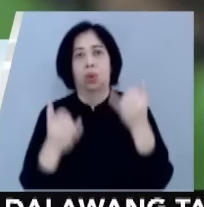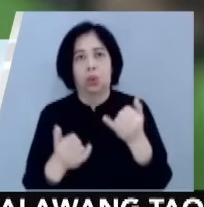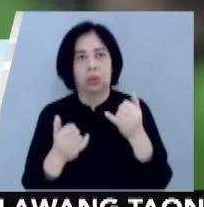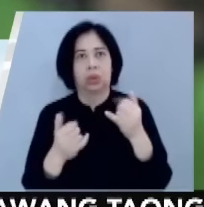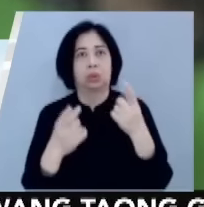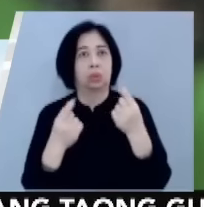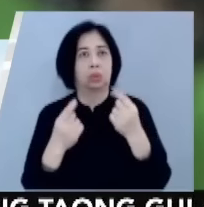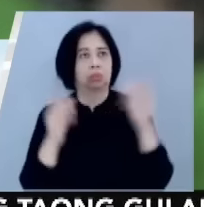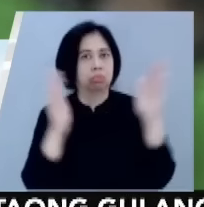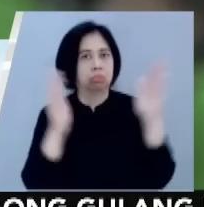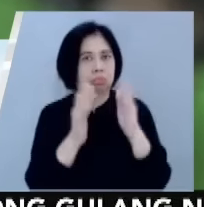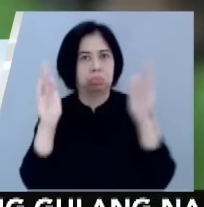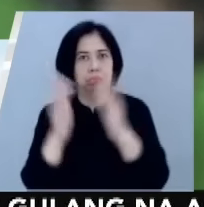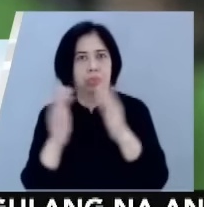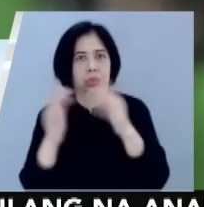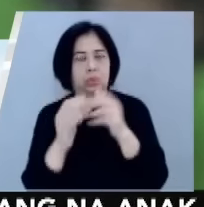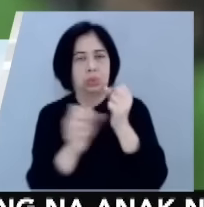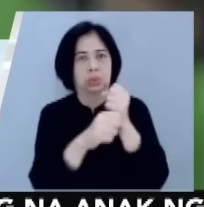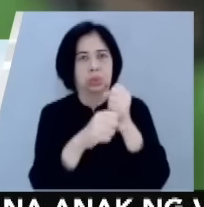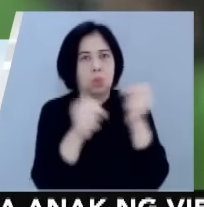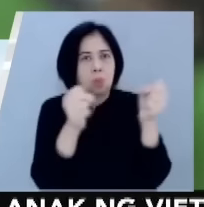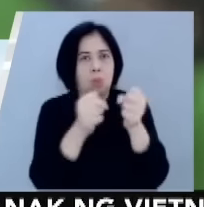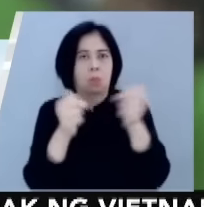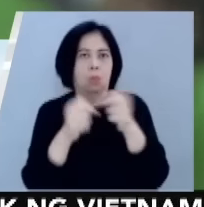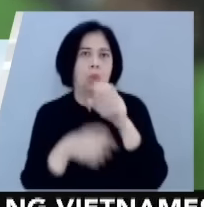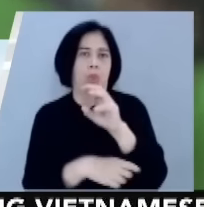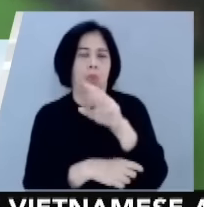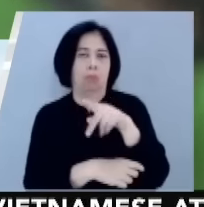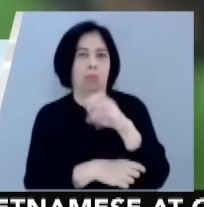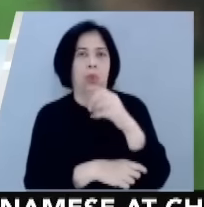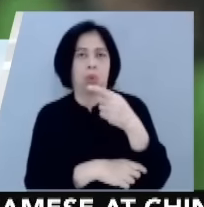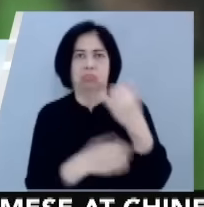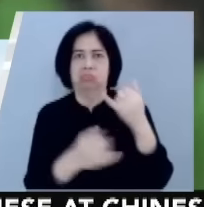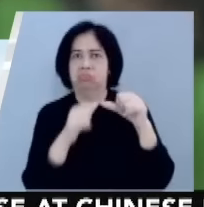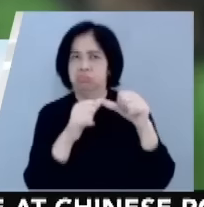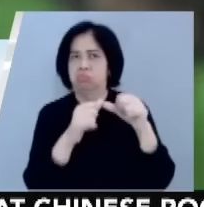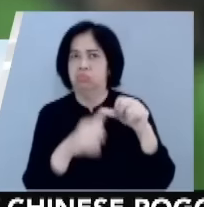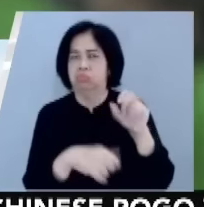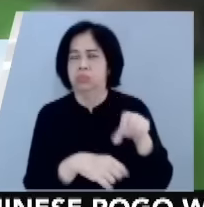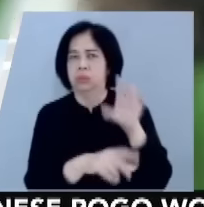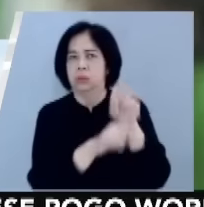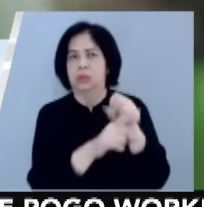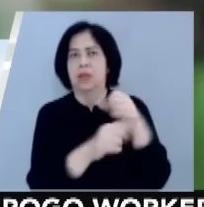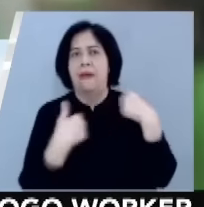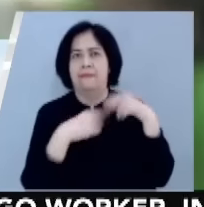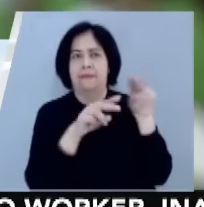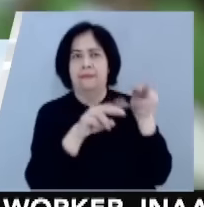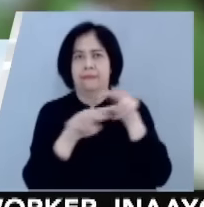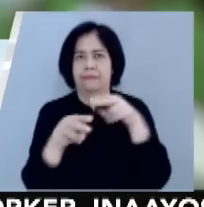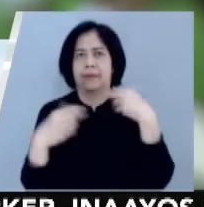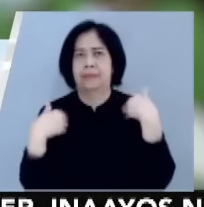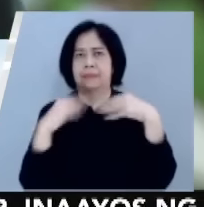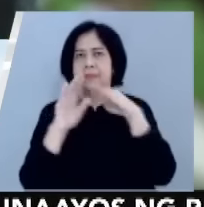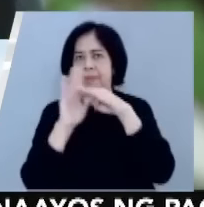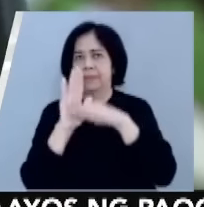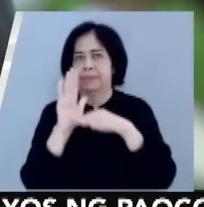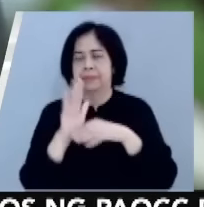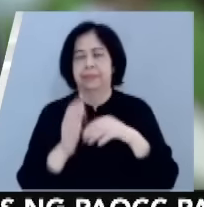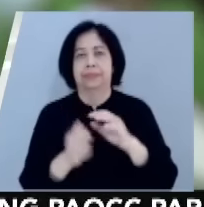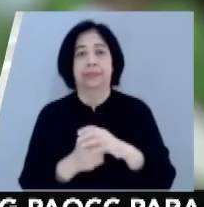nagbiyak-biyak na para magbuo ng mga maliliit na mga Pogo operations. May monitoring na kami, may listahan na kami. Para sa